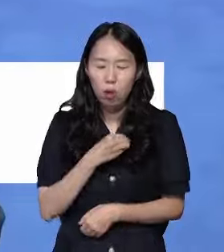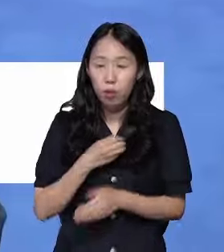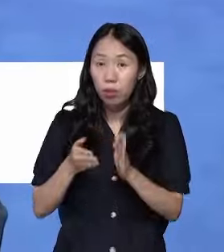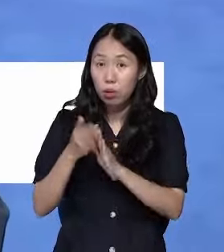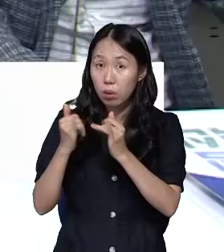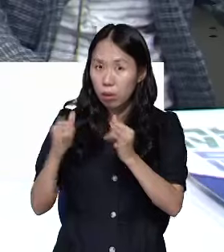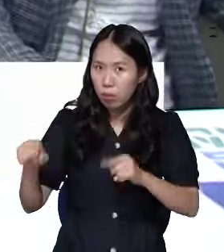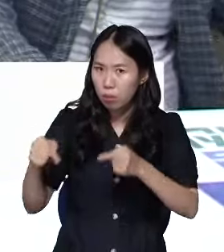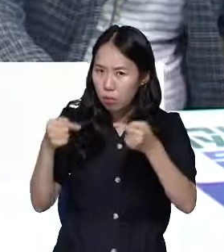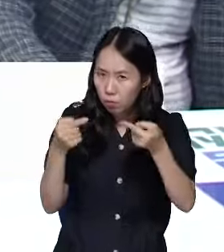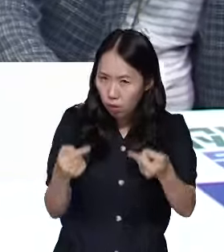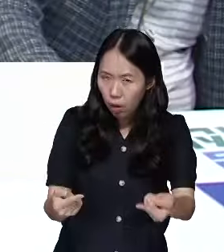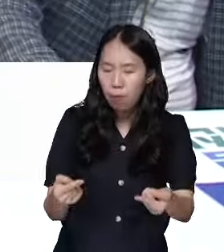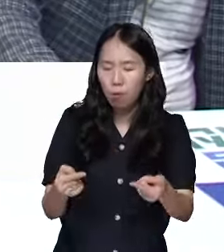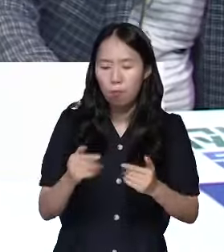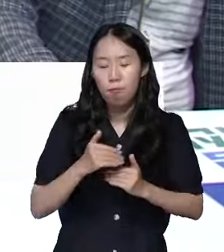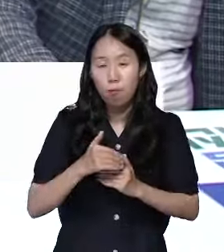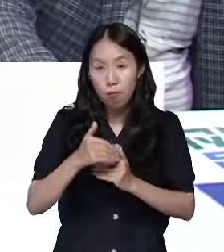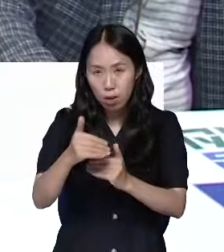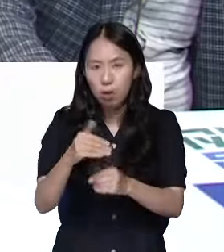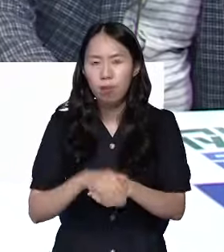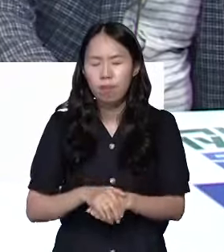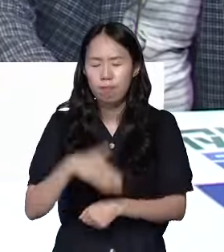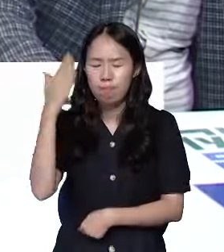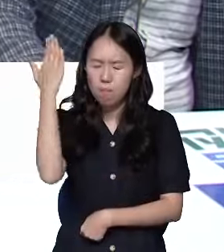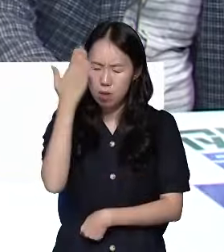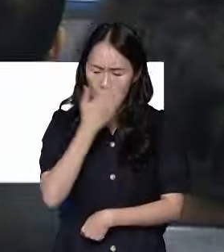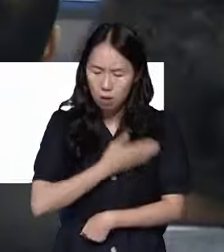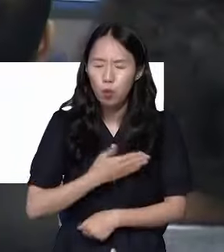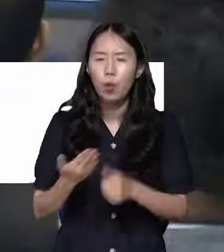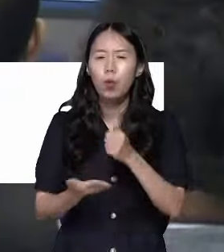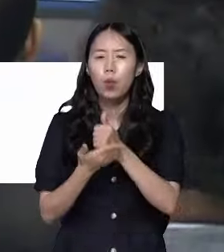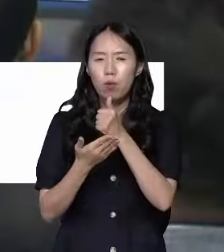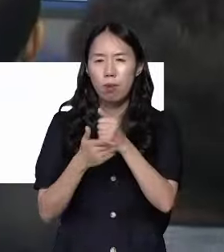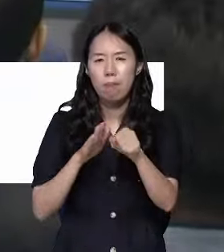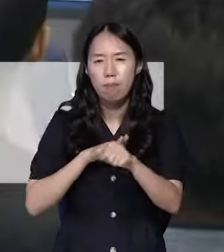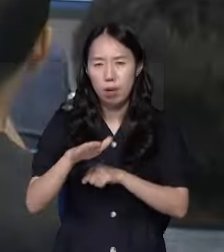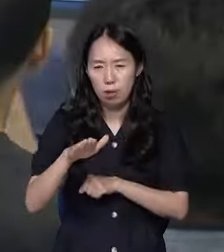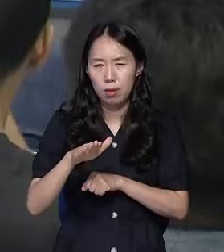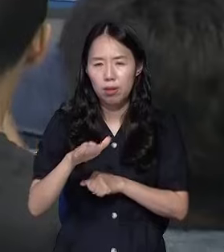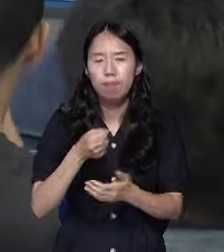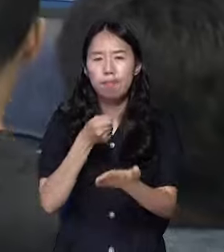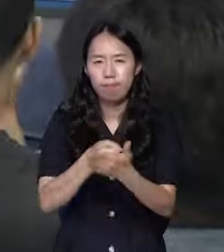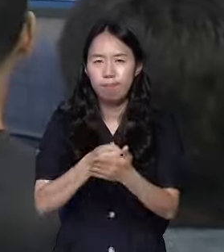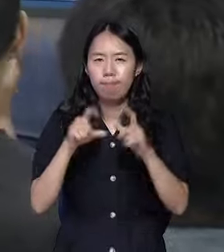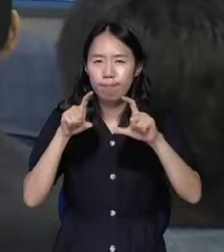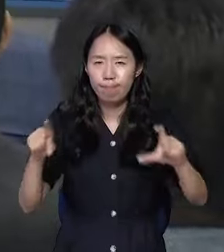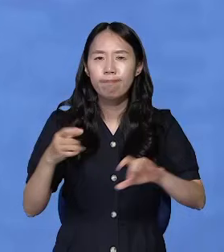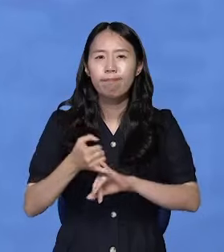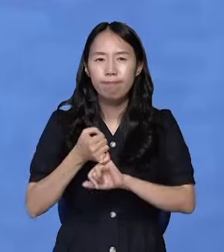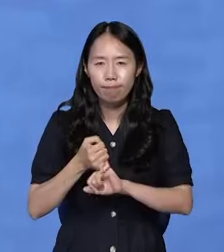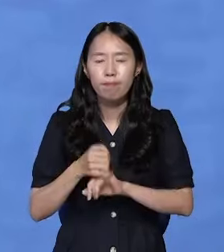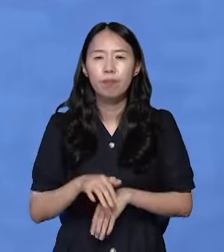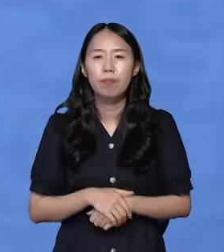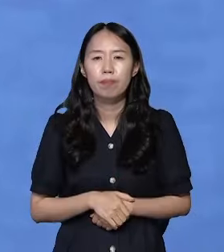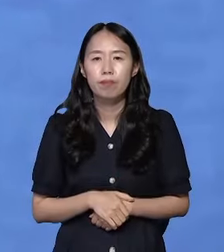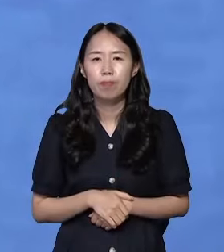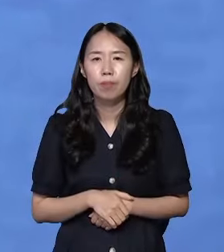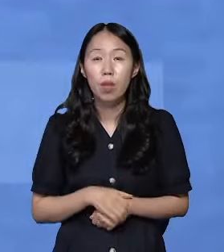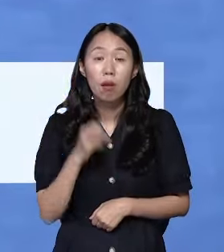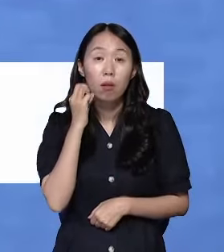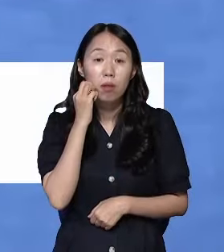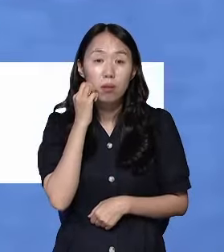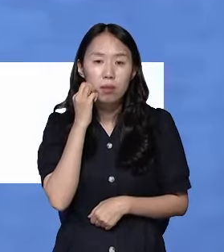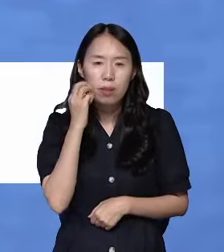시민이 참여하는 공론화 과정을 거쳐 투명한 공천 방식을 확정하겠다고 약속했습니다. 3개월